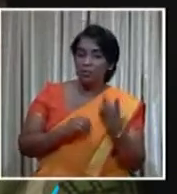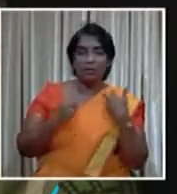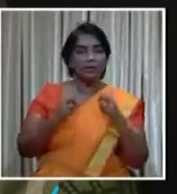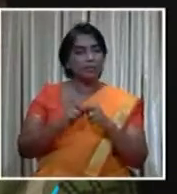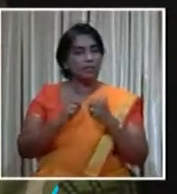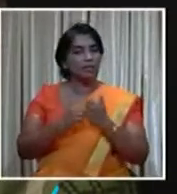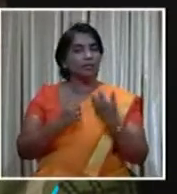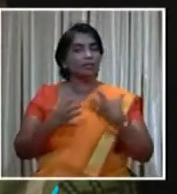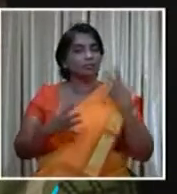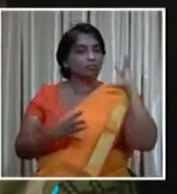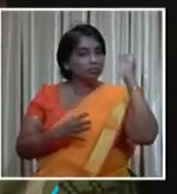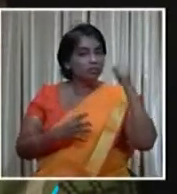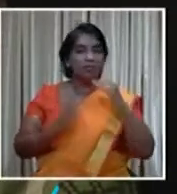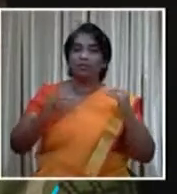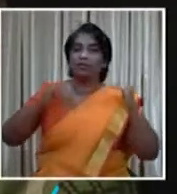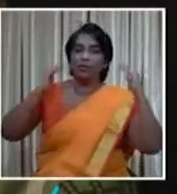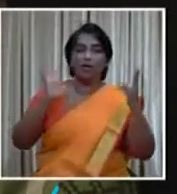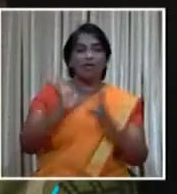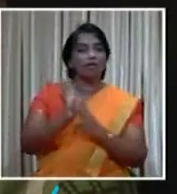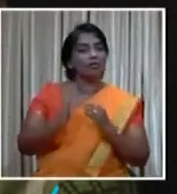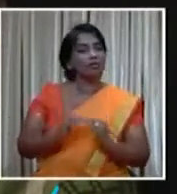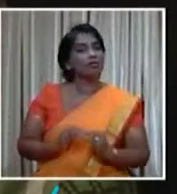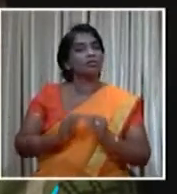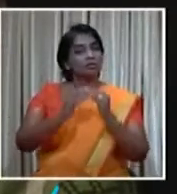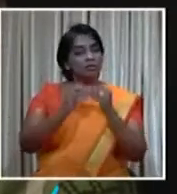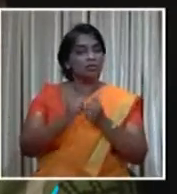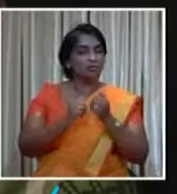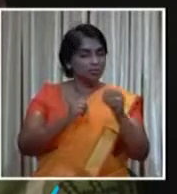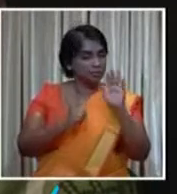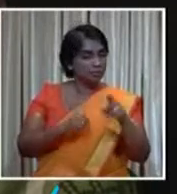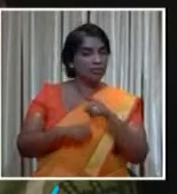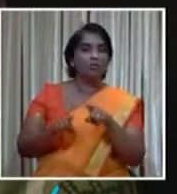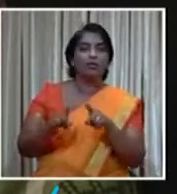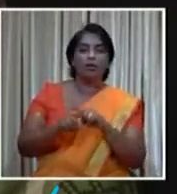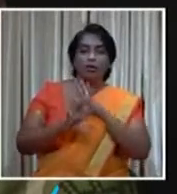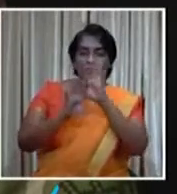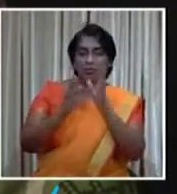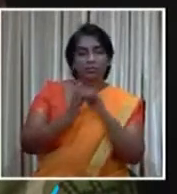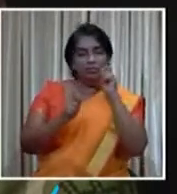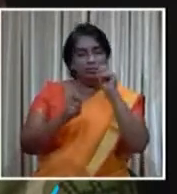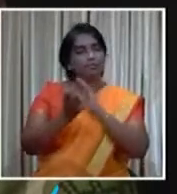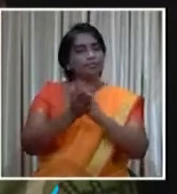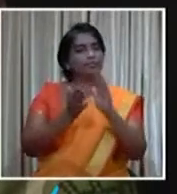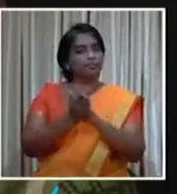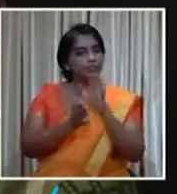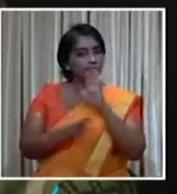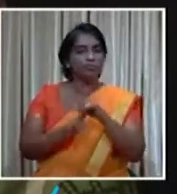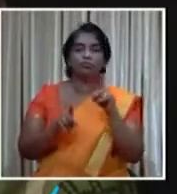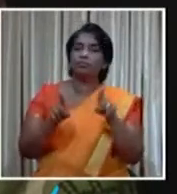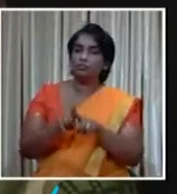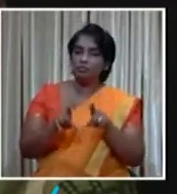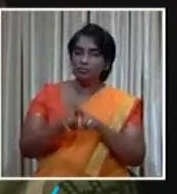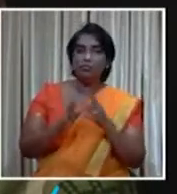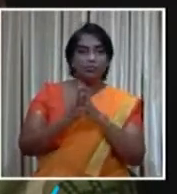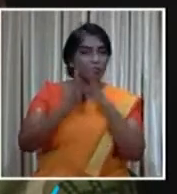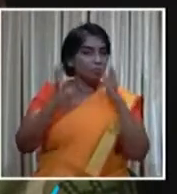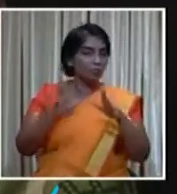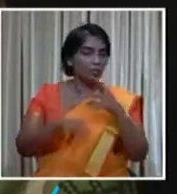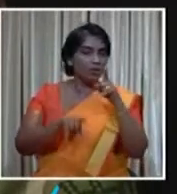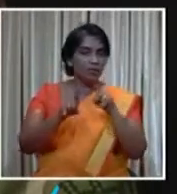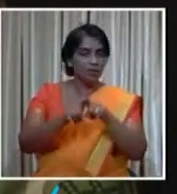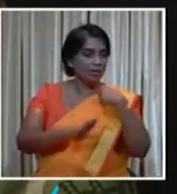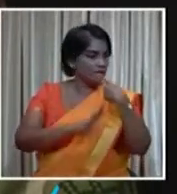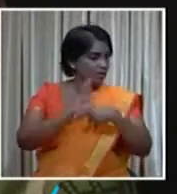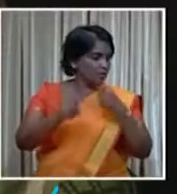ජය ගැනීමටත් ඉහළ ග්‍රාමීය සංවර්ධනයක් සිදු වීමත් පොදු ජනයාට සහන ලබා දීමත් මෙන්ම බහුතරයක් වූ